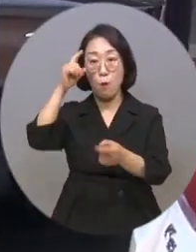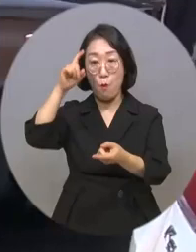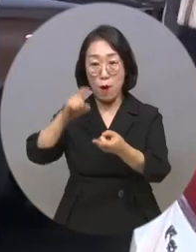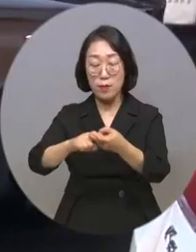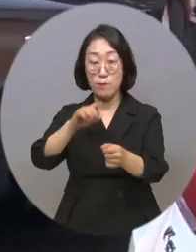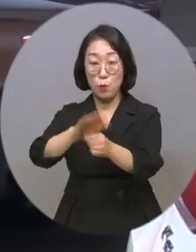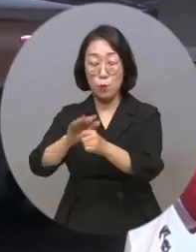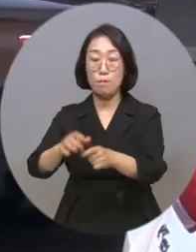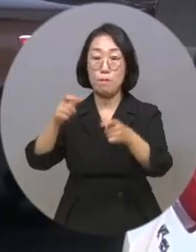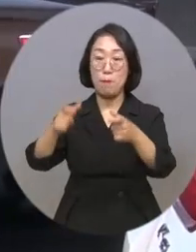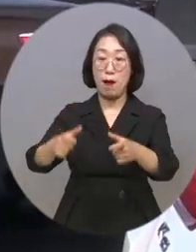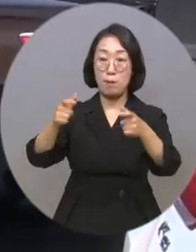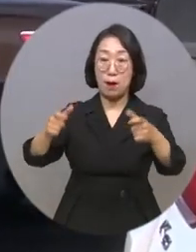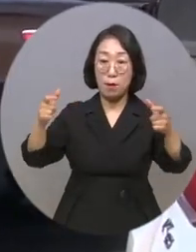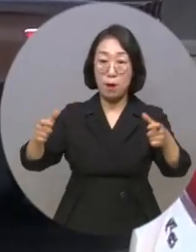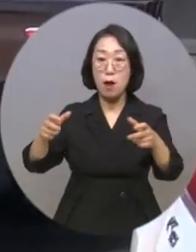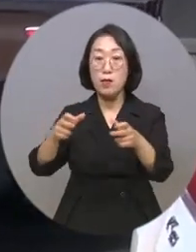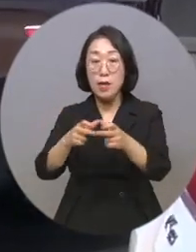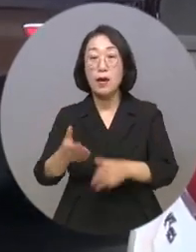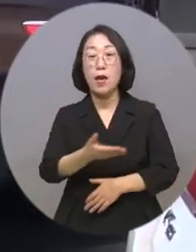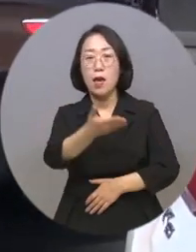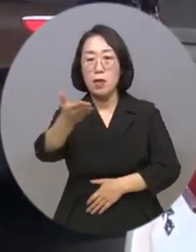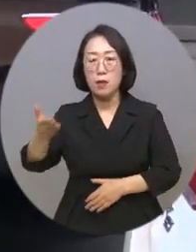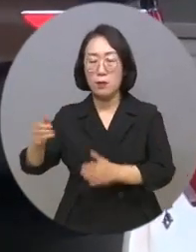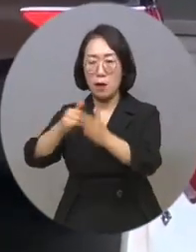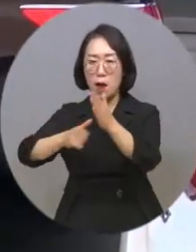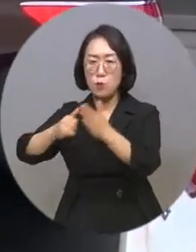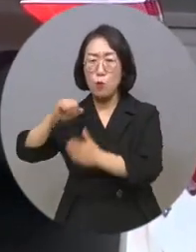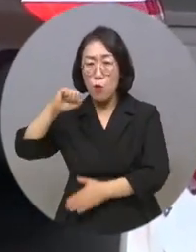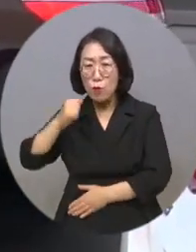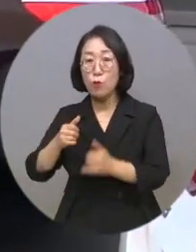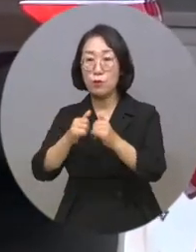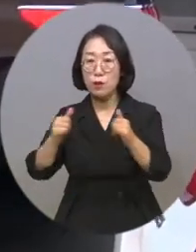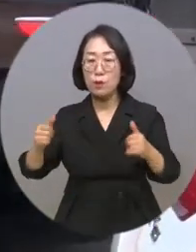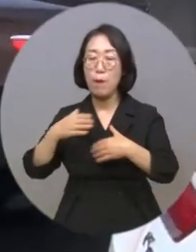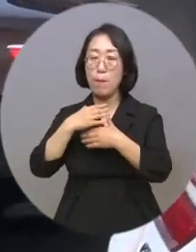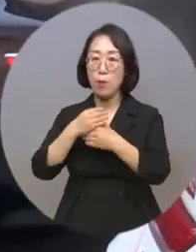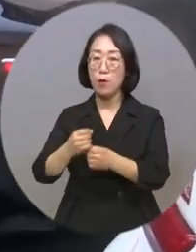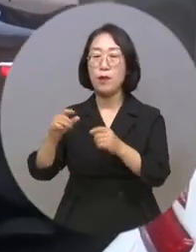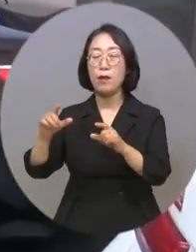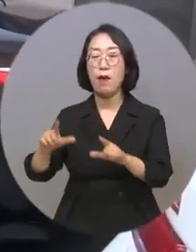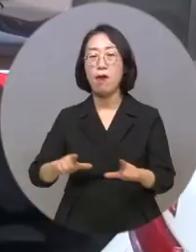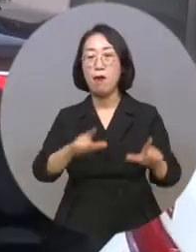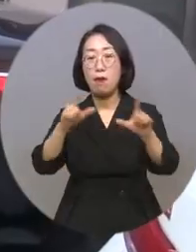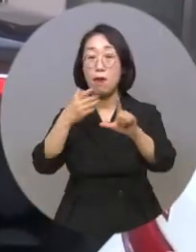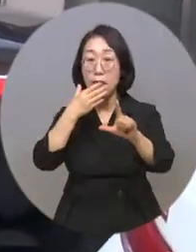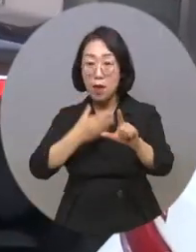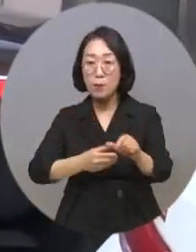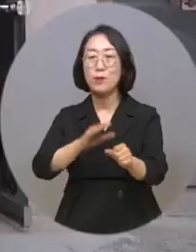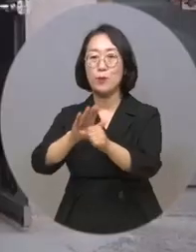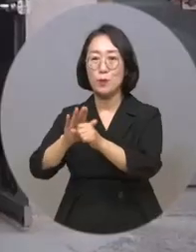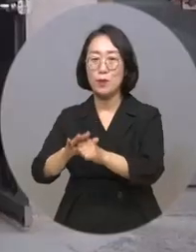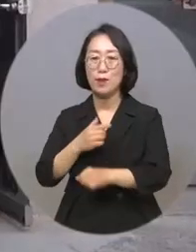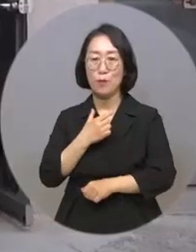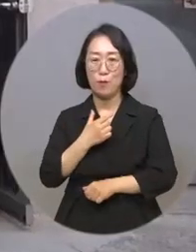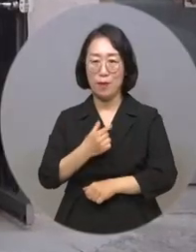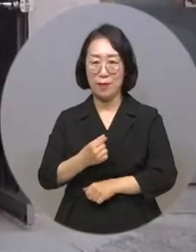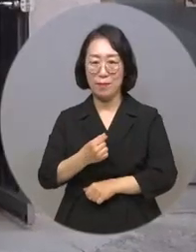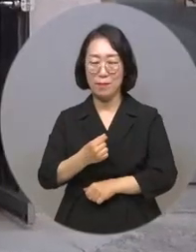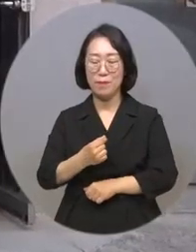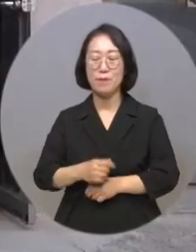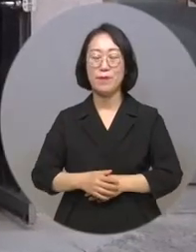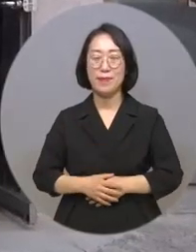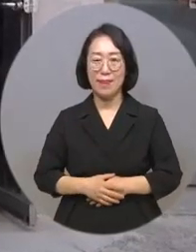도움이 많아지면서 장애인들이나 어려운 가정이 더 편안하고 행복한 삶을 살 수 있도록 기원합니다.